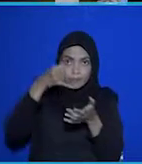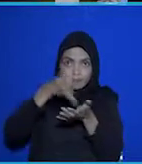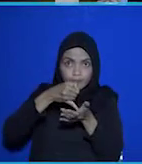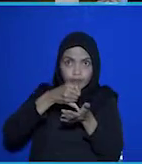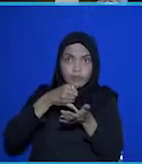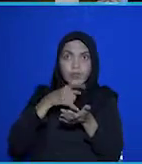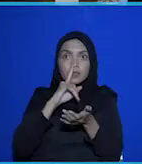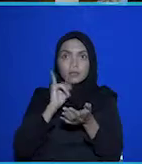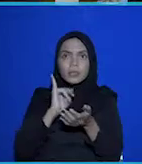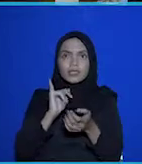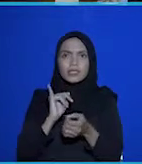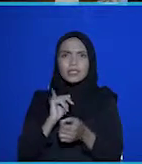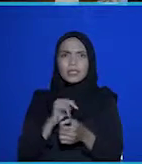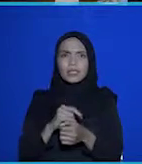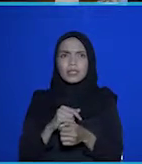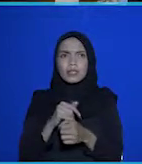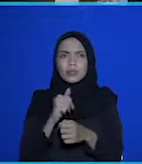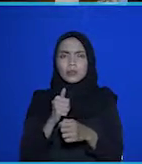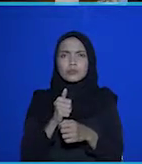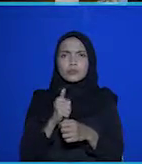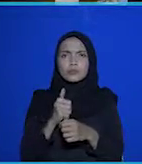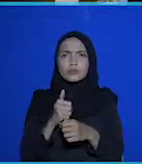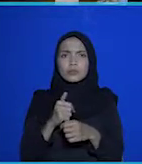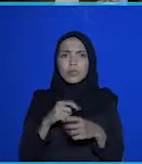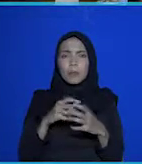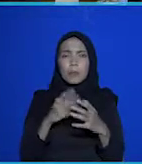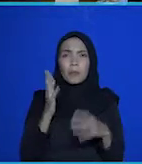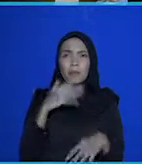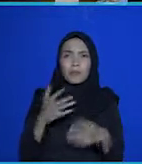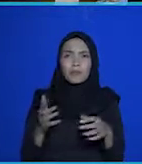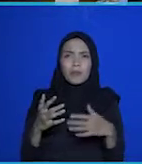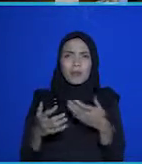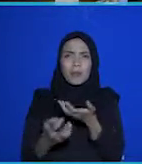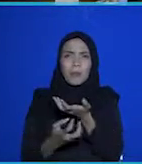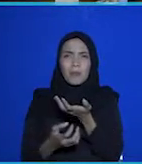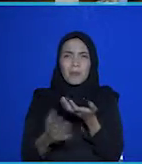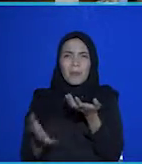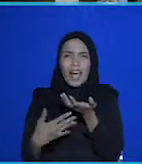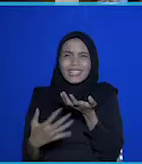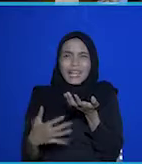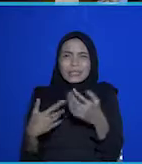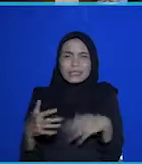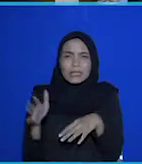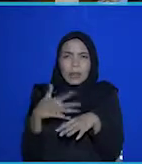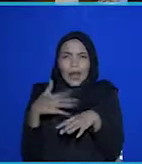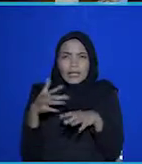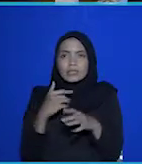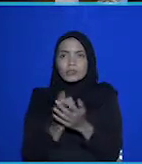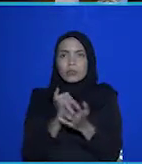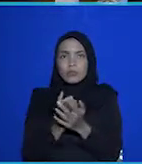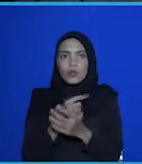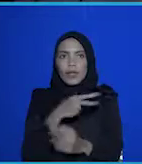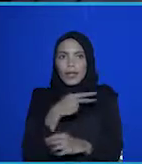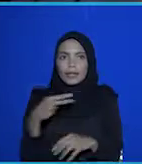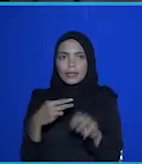adalah suatu energi yang memanasi lapisan yang ada di atasnya, yang disebut